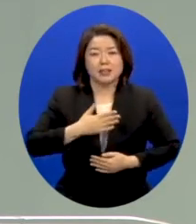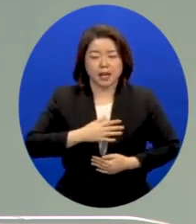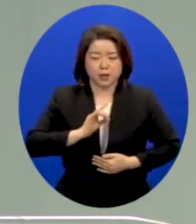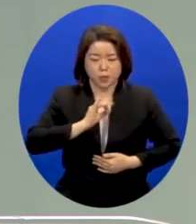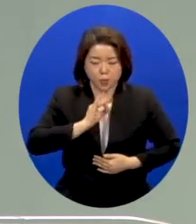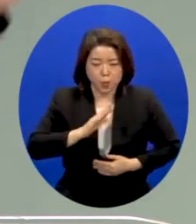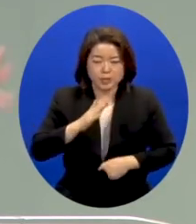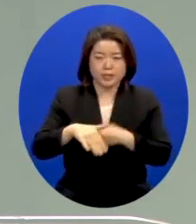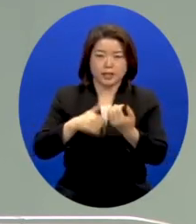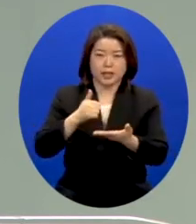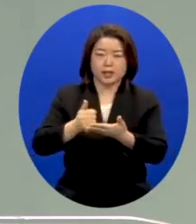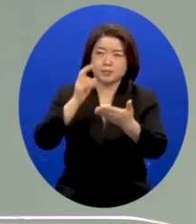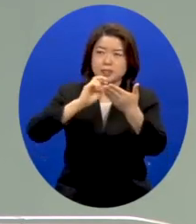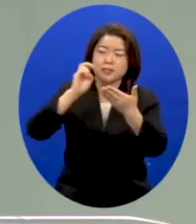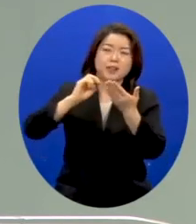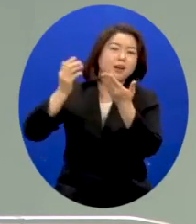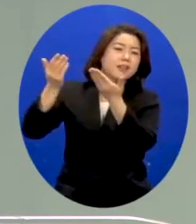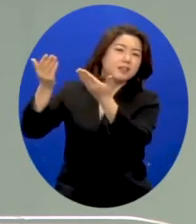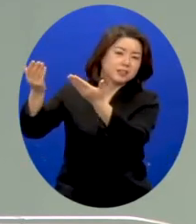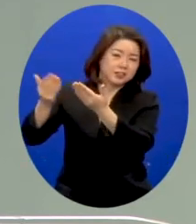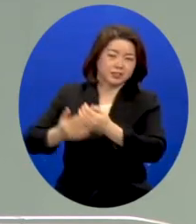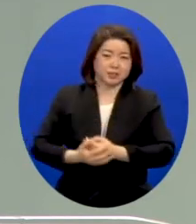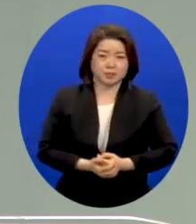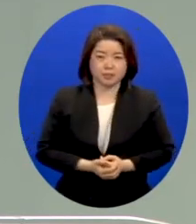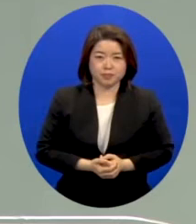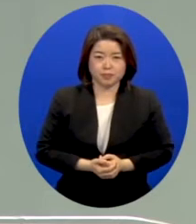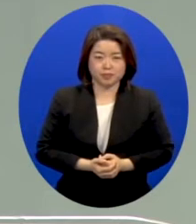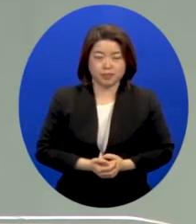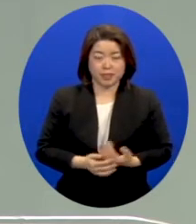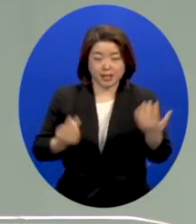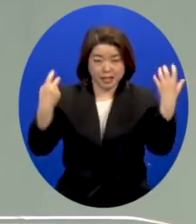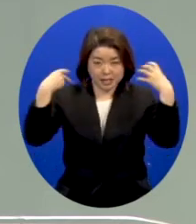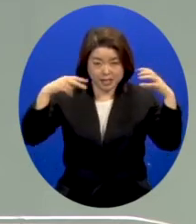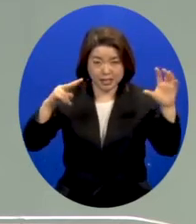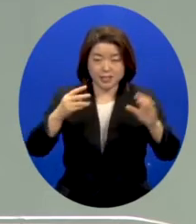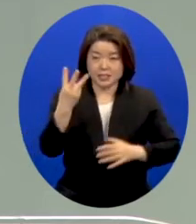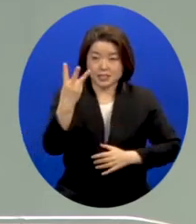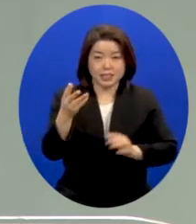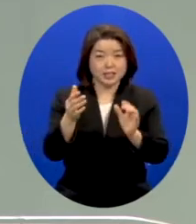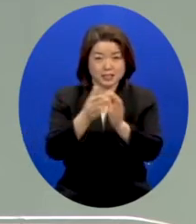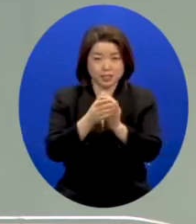오직 하나님만 찬양하게 됩니다 다니엘을 새친구